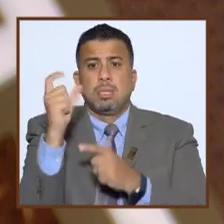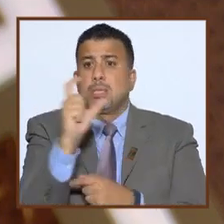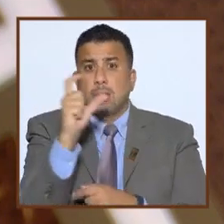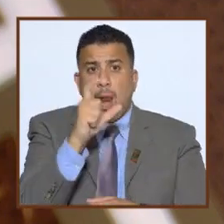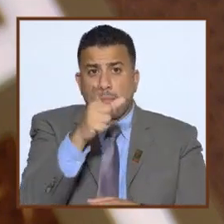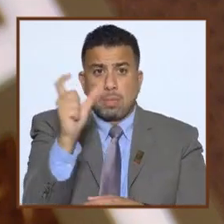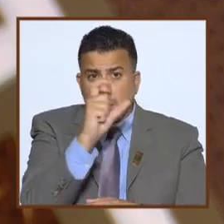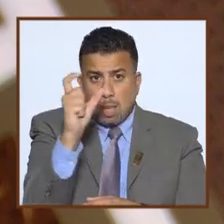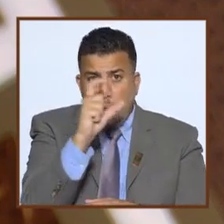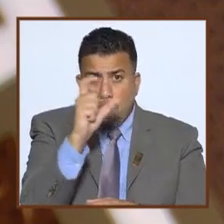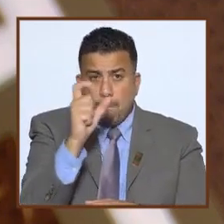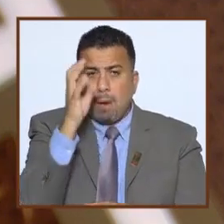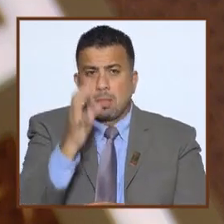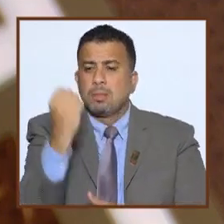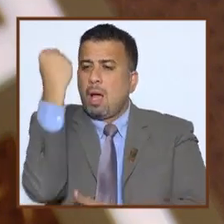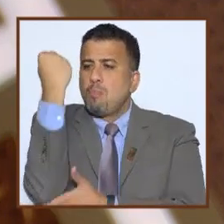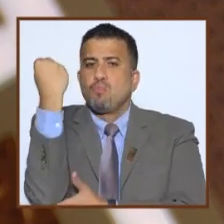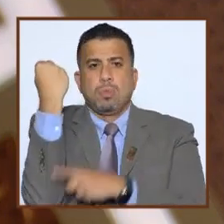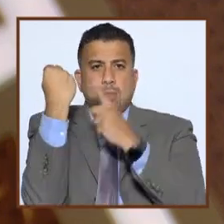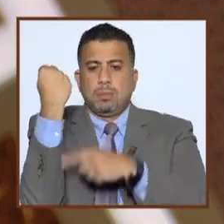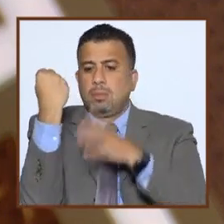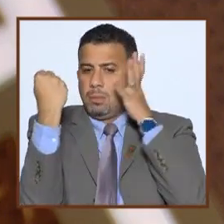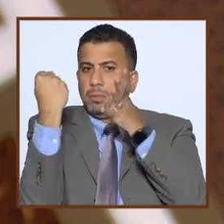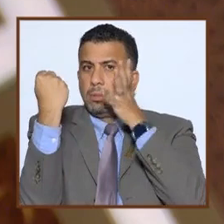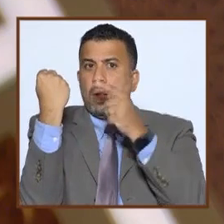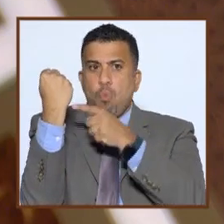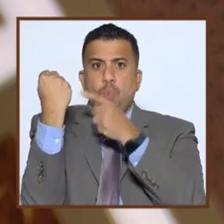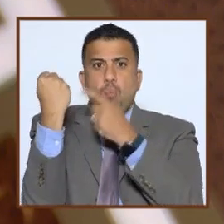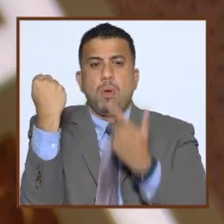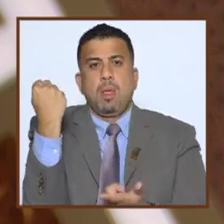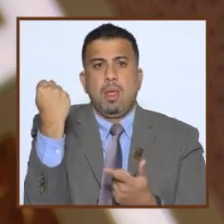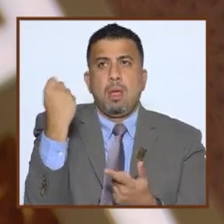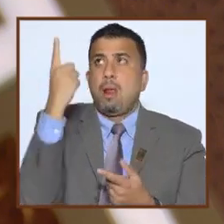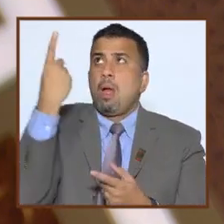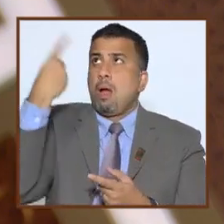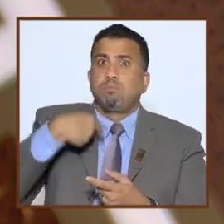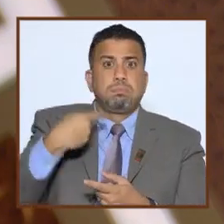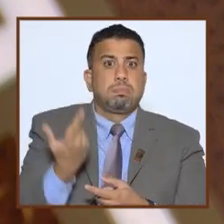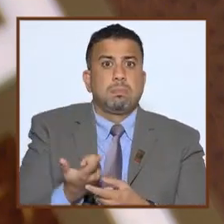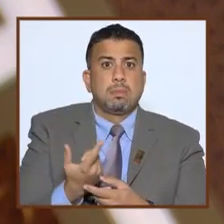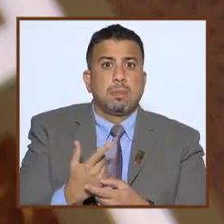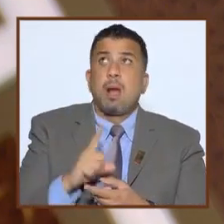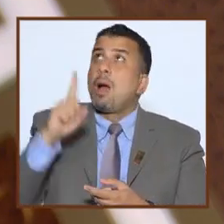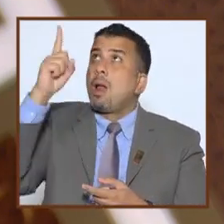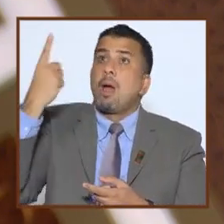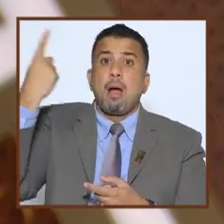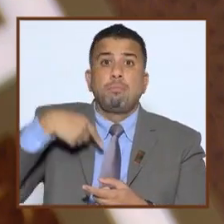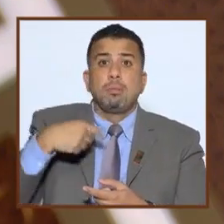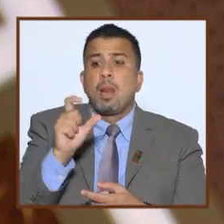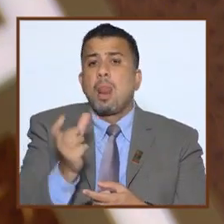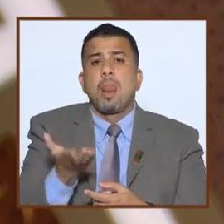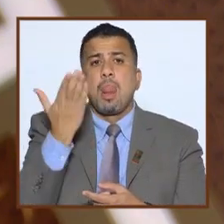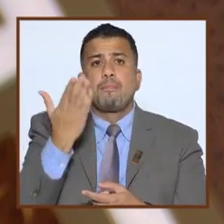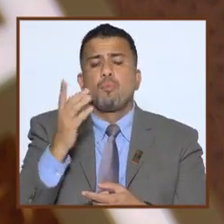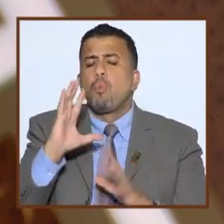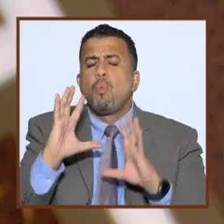عفو الصلاه عمود الاسلام ولذلك الله عز وجل امر بها بل امر بها جميع الانبياء عليهم